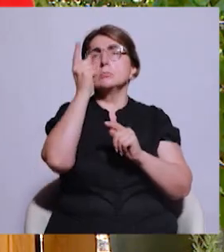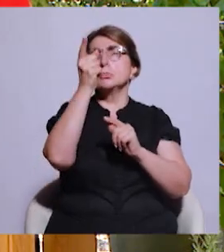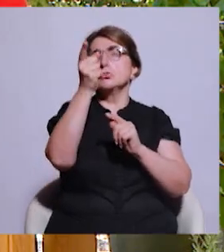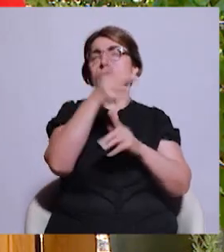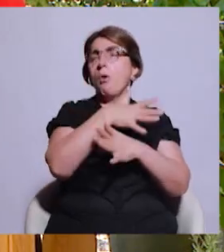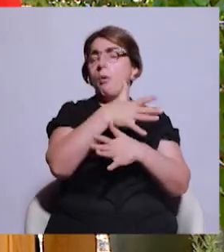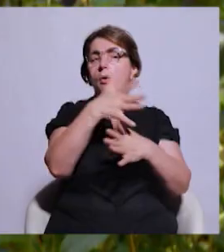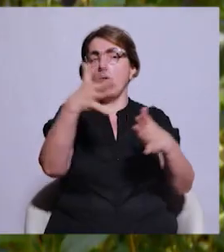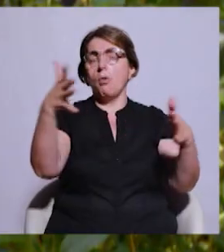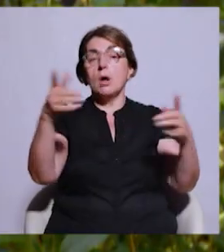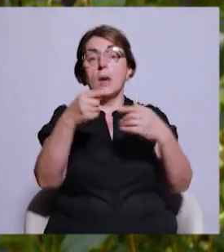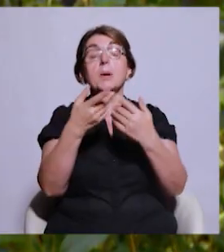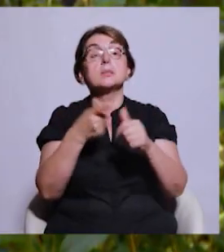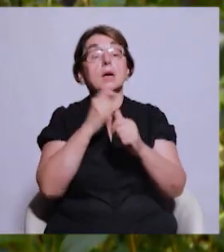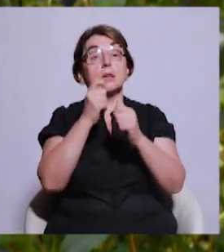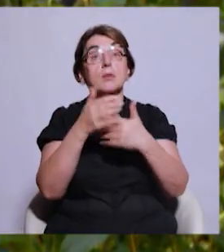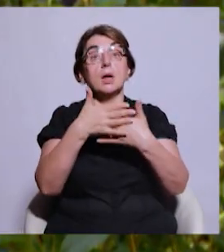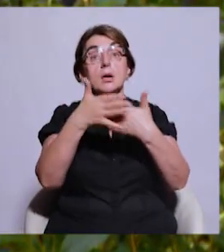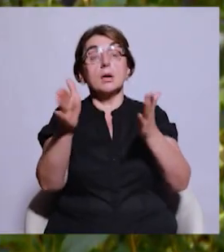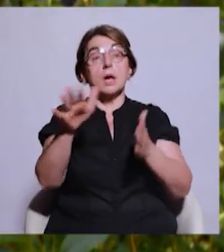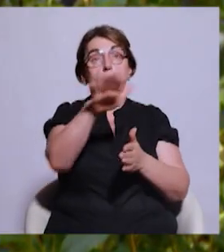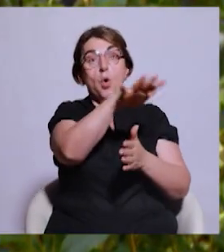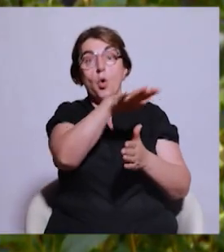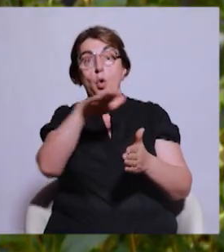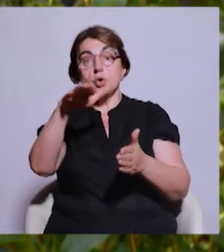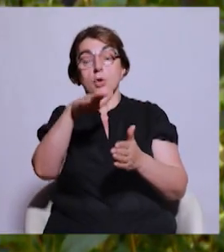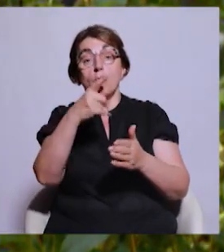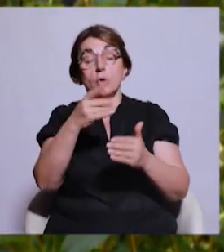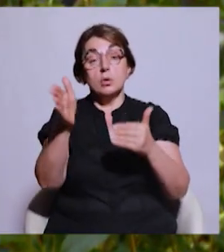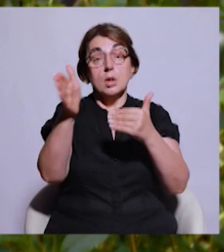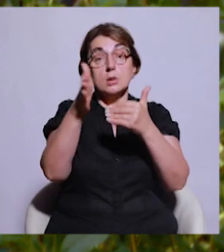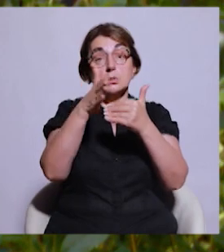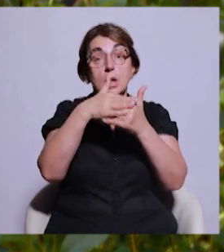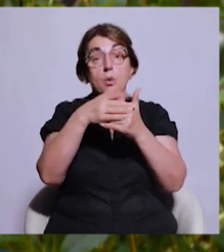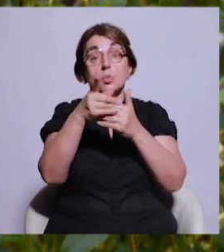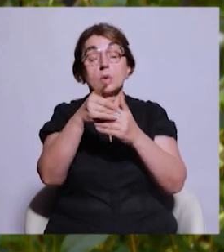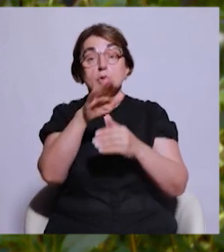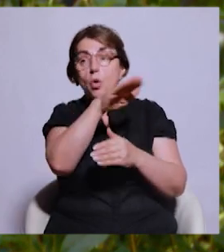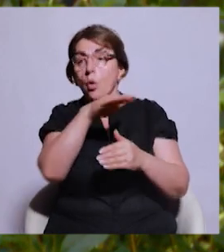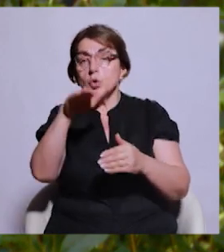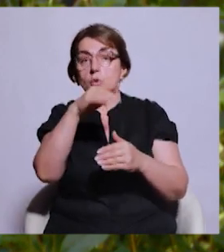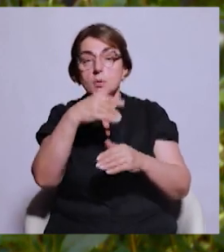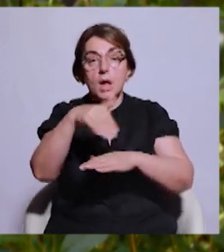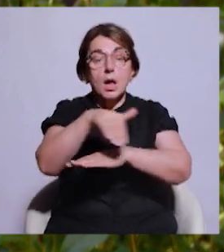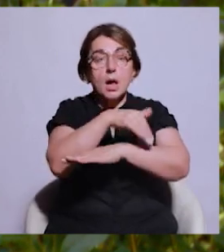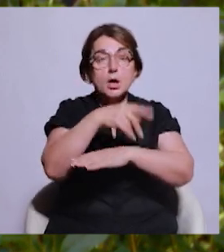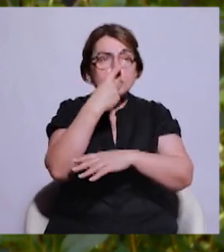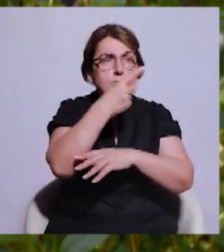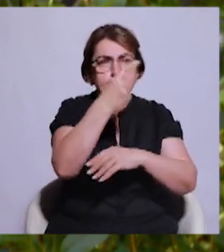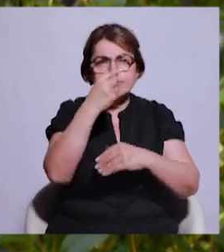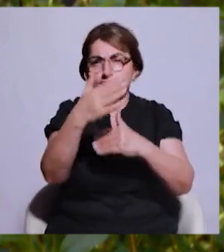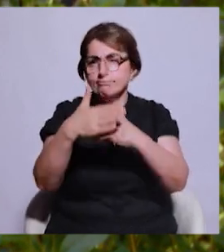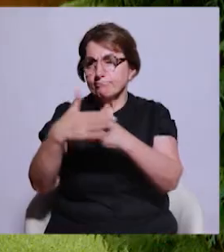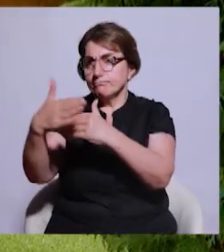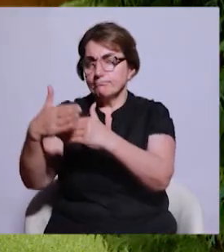ძალიან დიდი მანძილი. ამას ქვია ღია ჰორიზონტი. დახურულია ჰორიზონტი თქვენი საცხოვრებელი ადგილებიდან, ეზოებიდან, რა